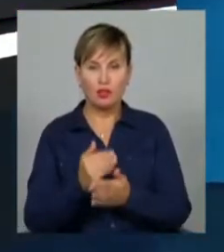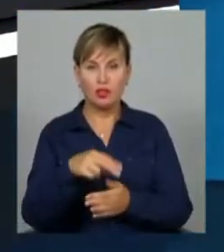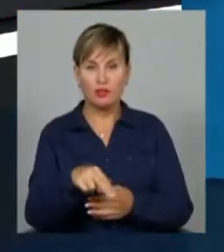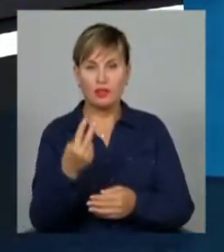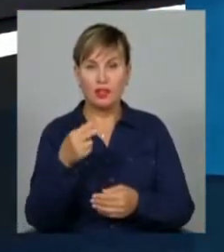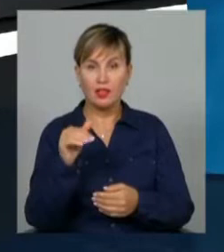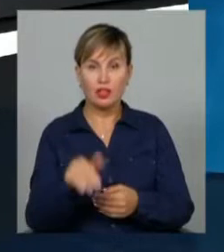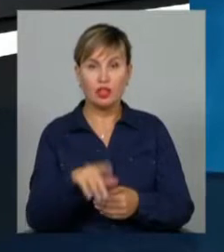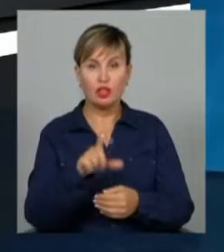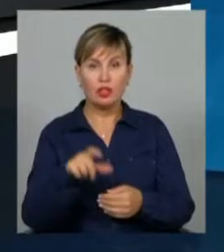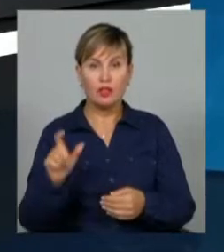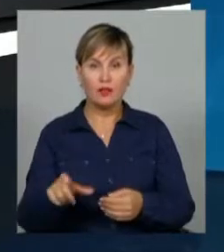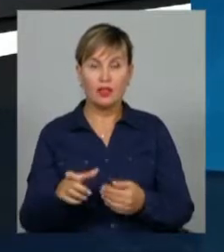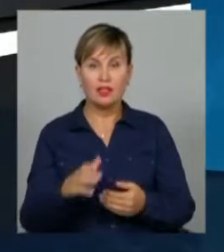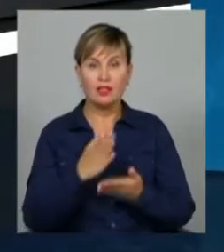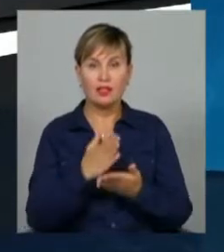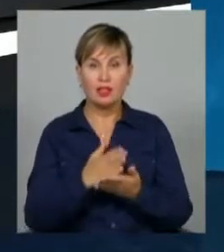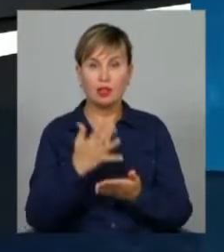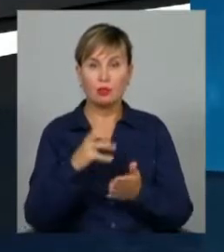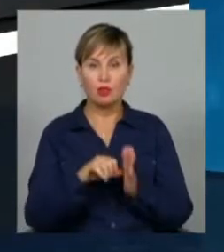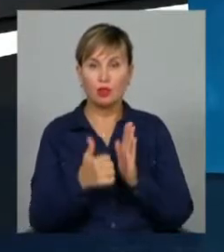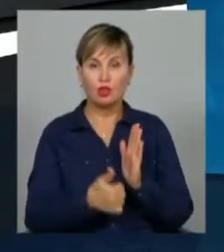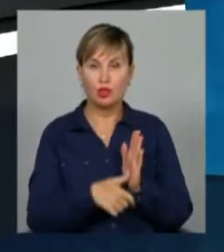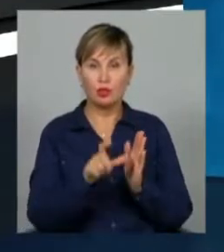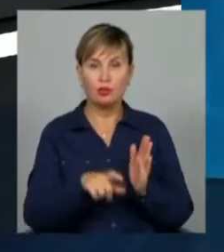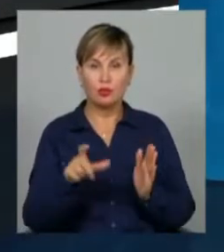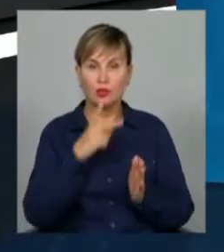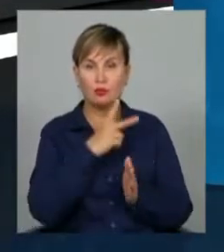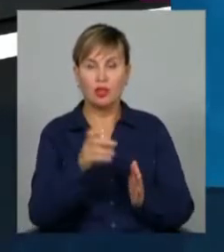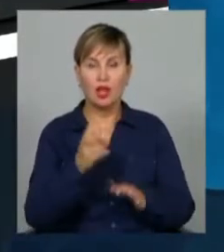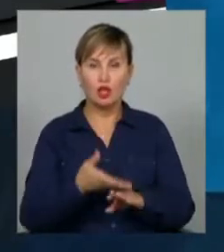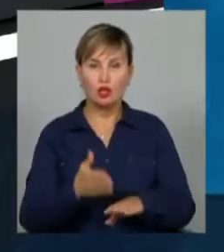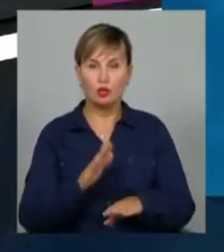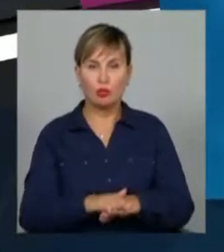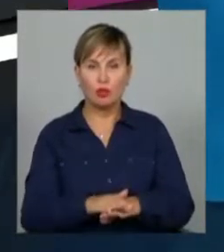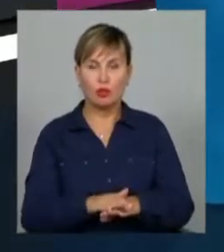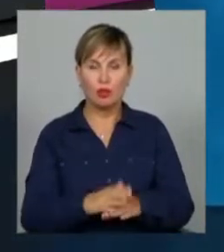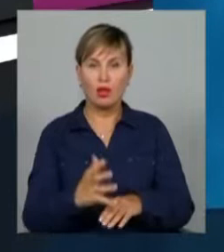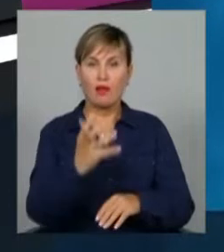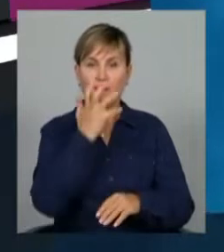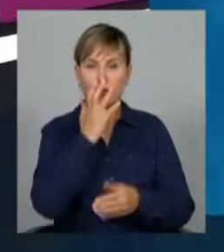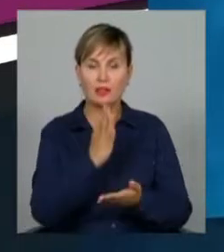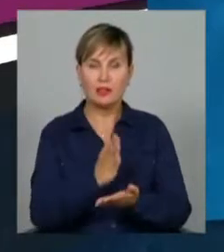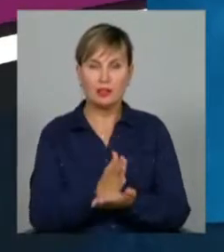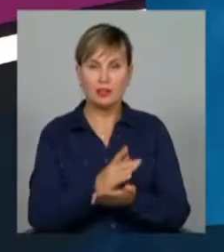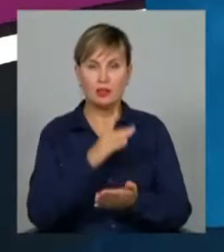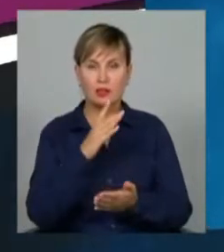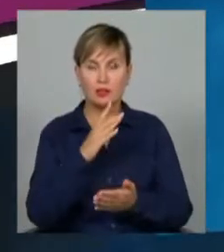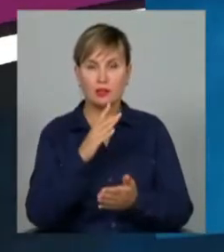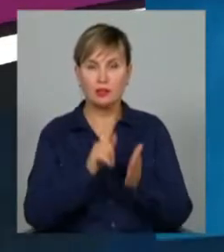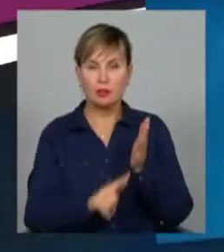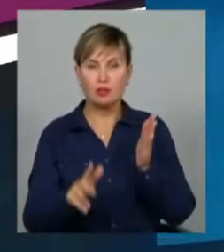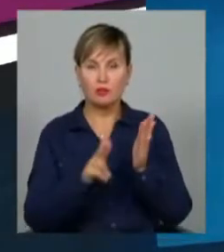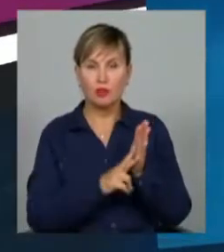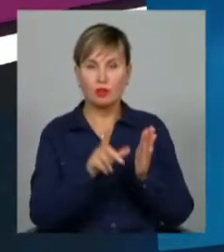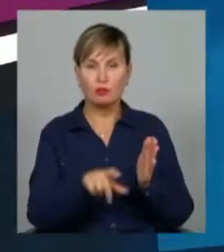22 тысяч человек. Состояние 516 пациентов оценивается как тяжелое. К аппаратам ИВЛ подключены